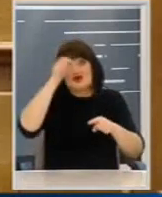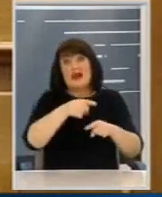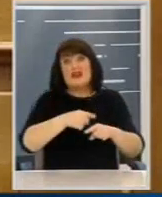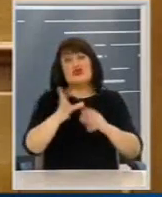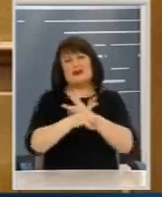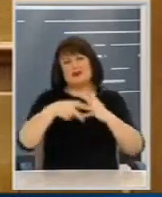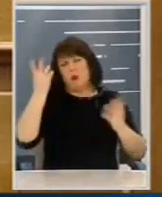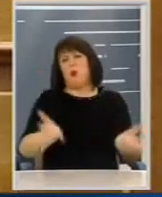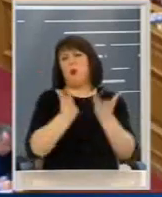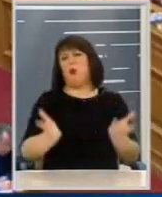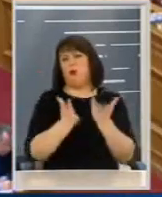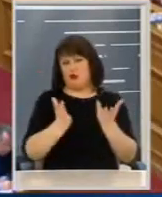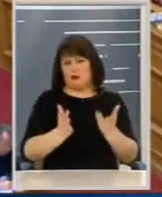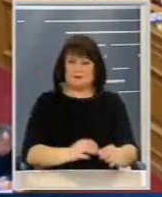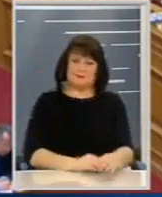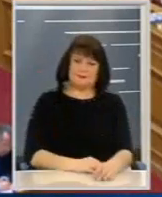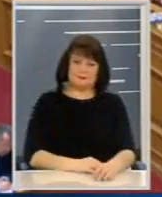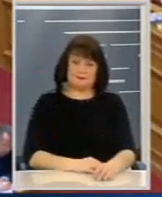αναρχίας.